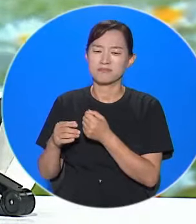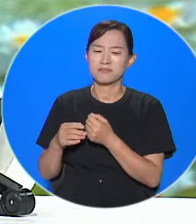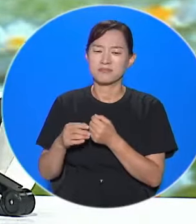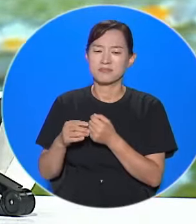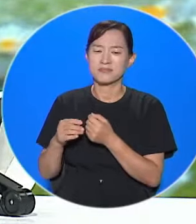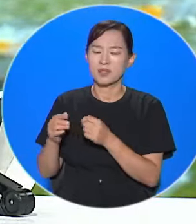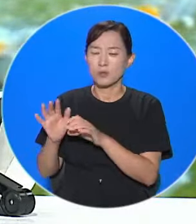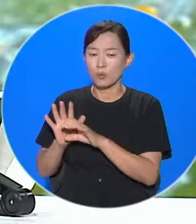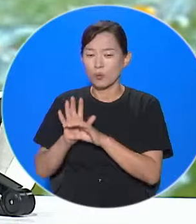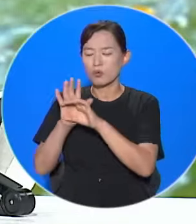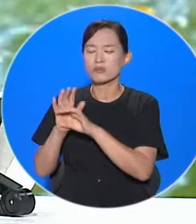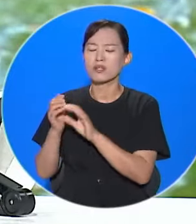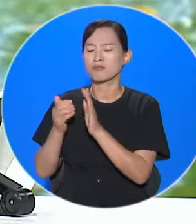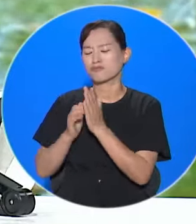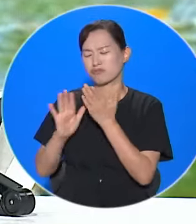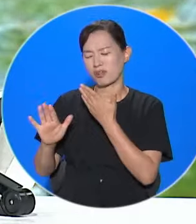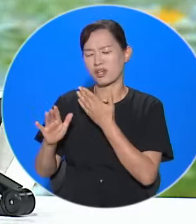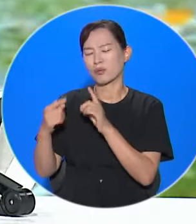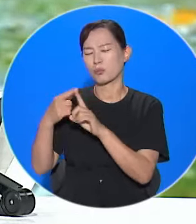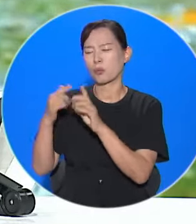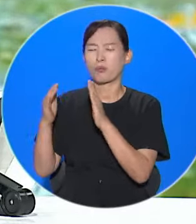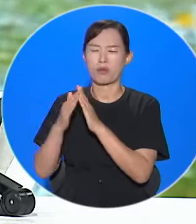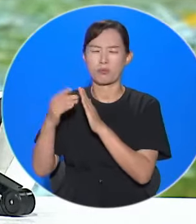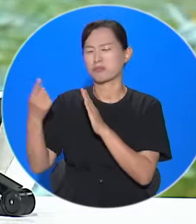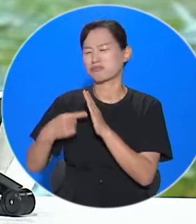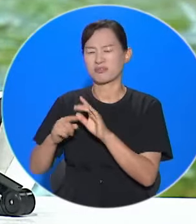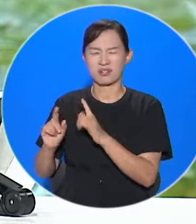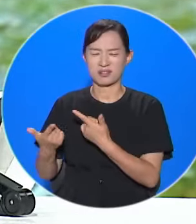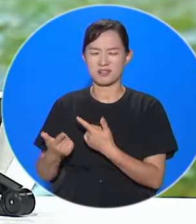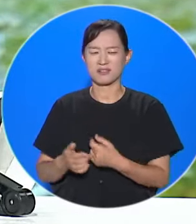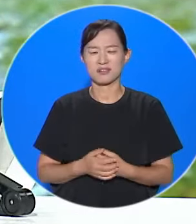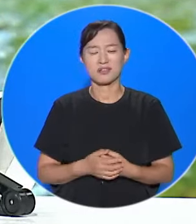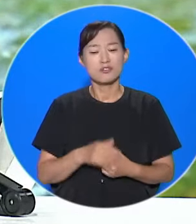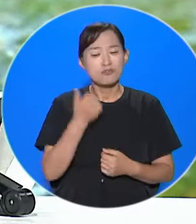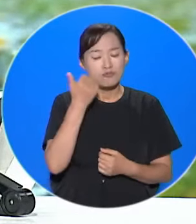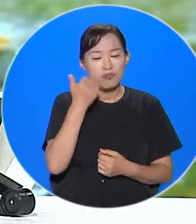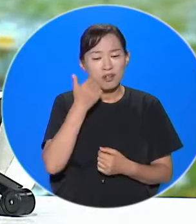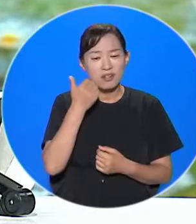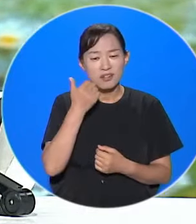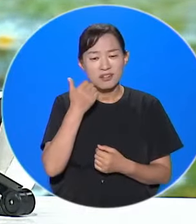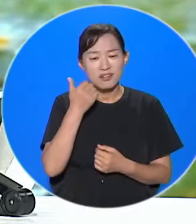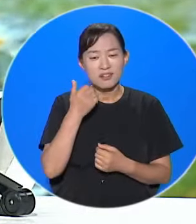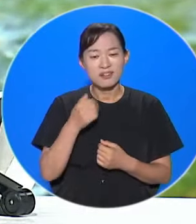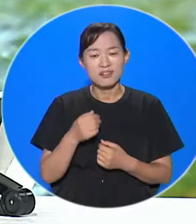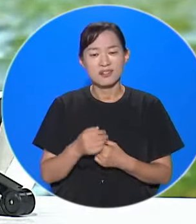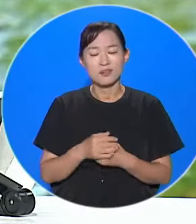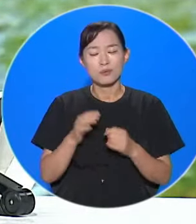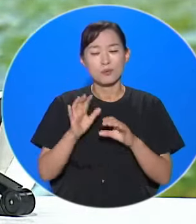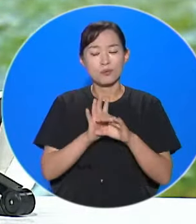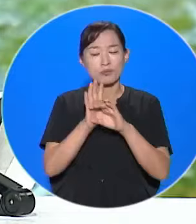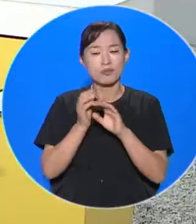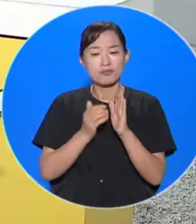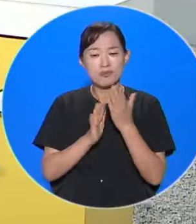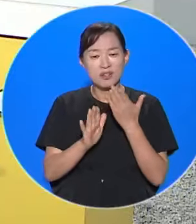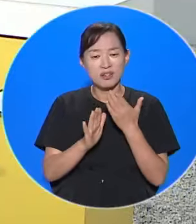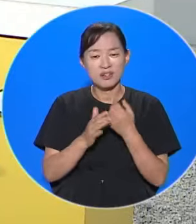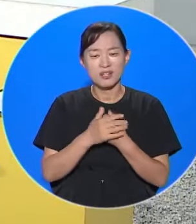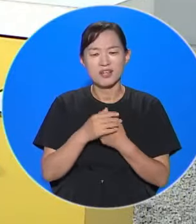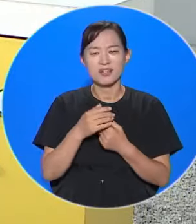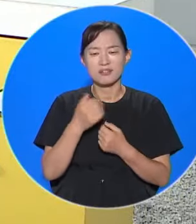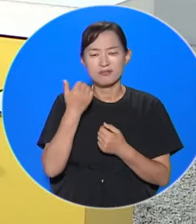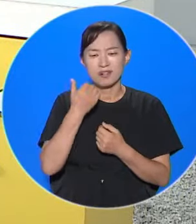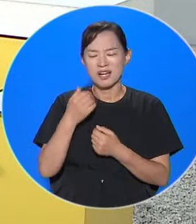코로나 있으면서 안 나온다고. 아, 코로나 이후로 안 나온다고? 네. 어느 분이 코로나 이후로 믿음생활 잘 안 하세요? 큰딸이.